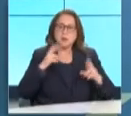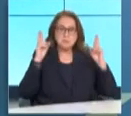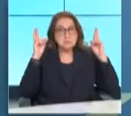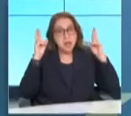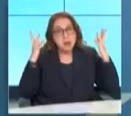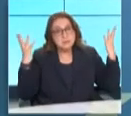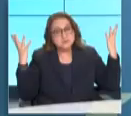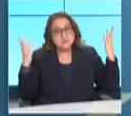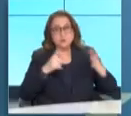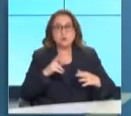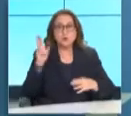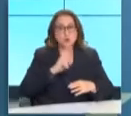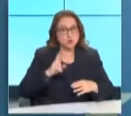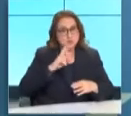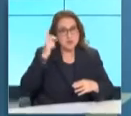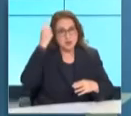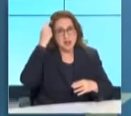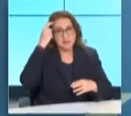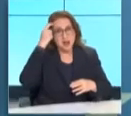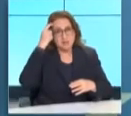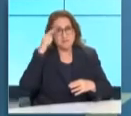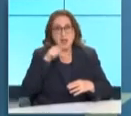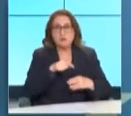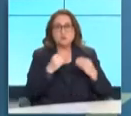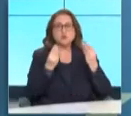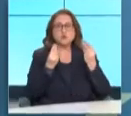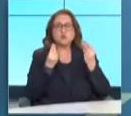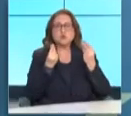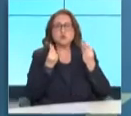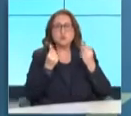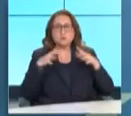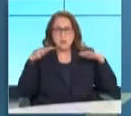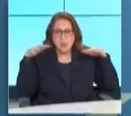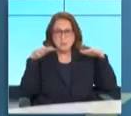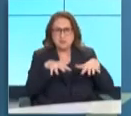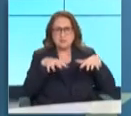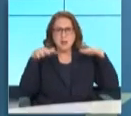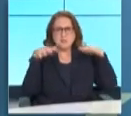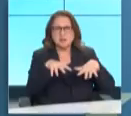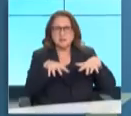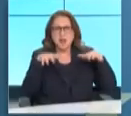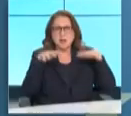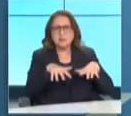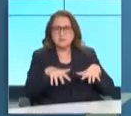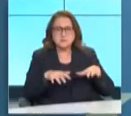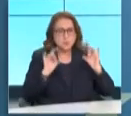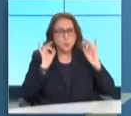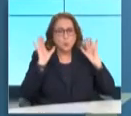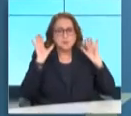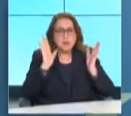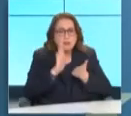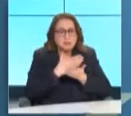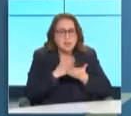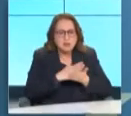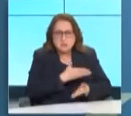ότι αυτή η τακτική των επιθέσεων χωρίς καμία διάκριση με